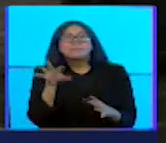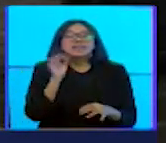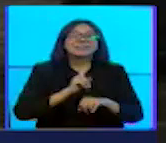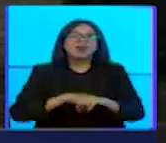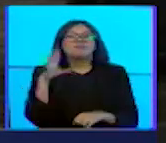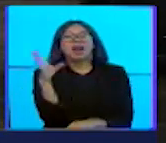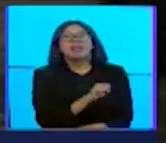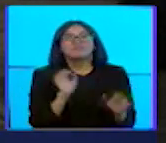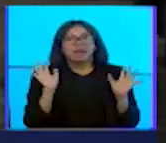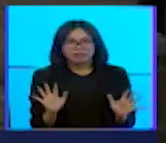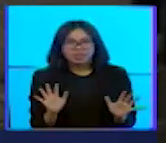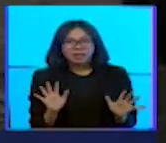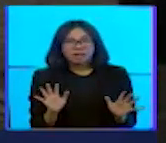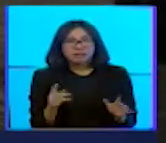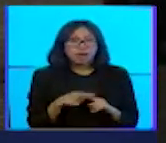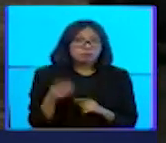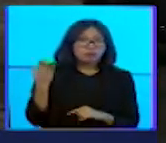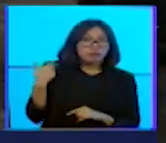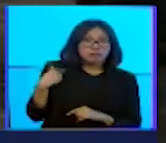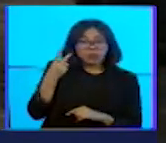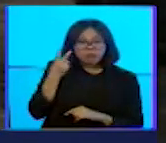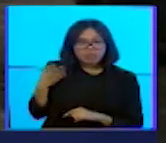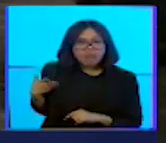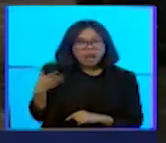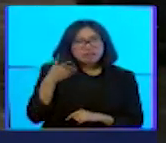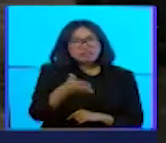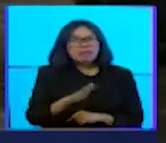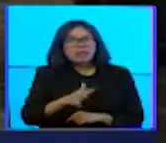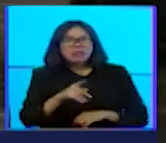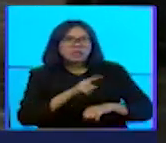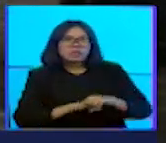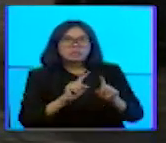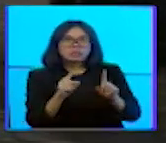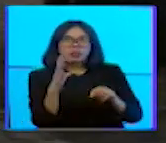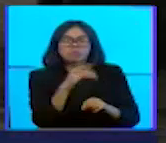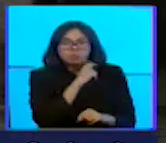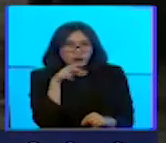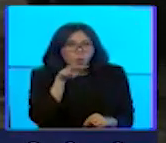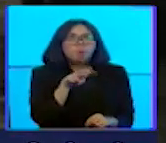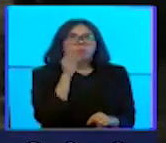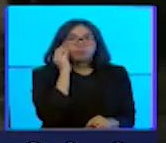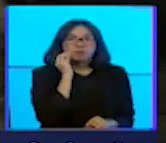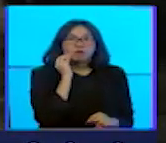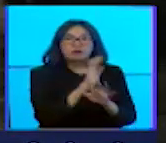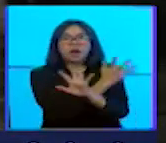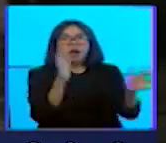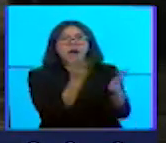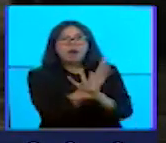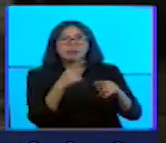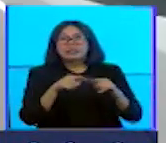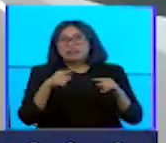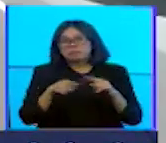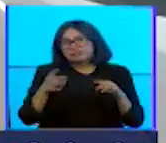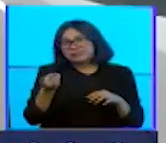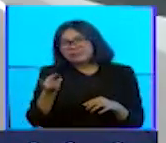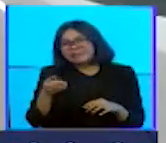rame nggak? Tadi kita datang segini jam 11 tuh rame banget. Sekarang udah nggak serame yang tadi sih.